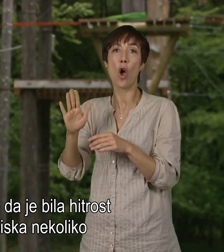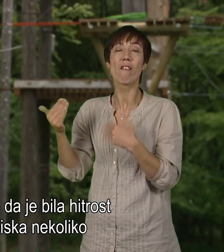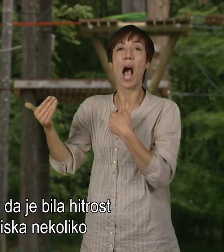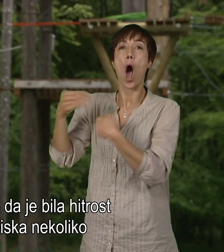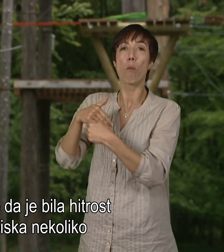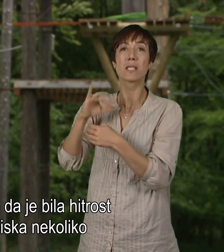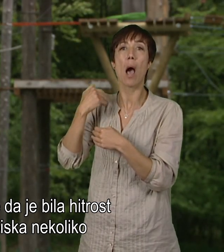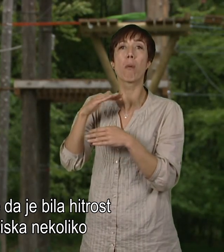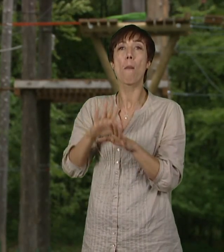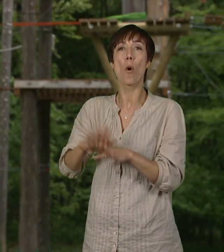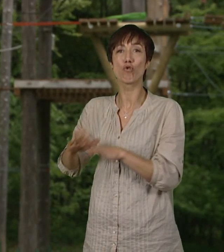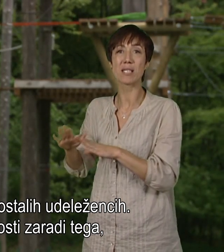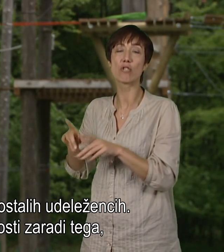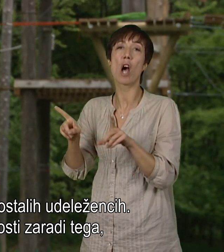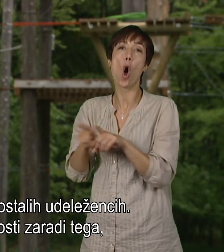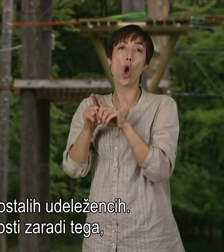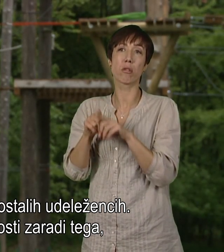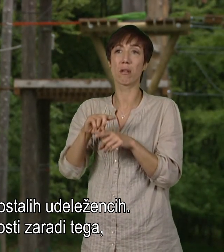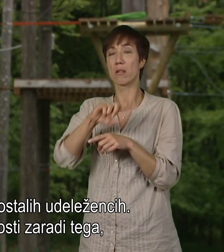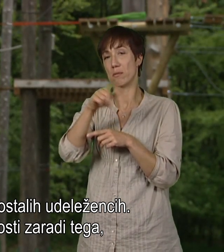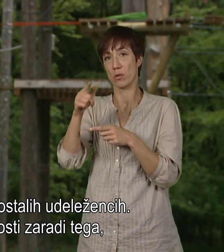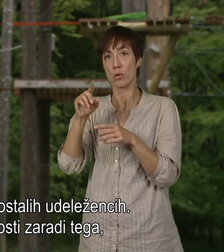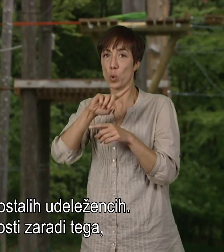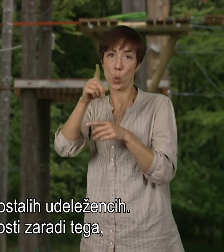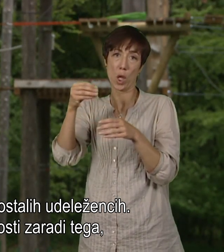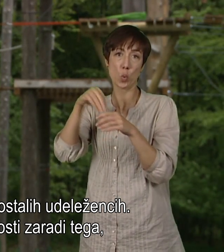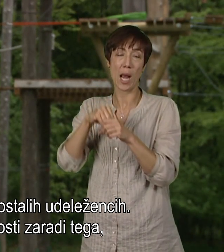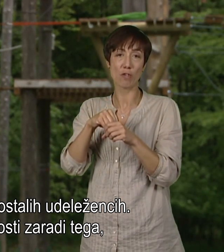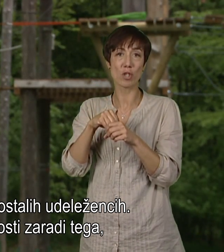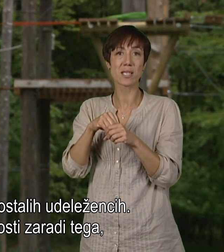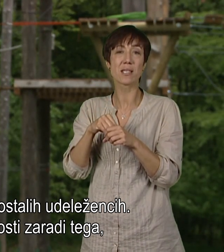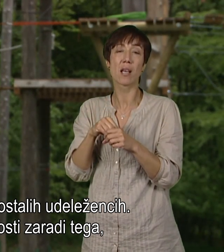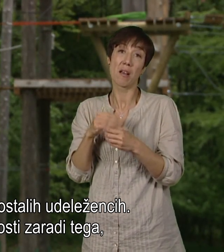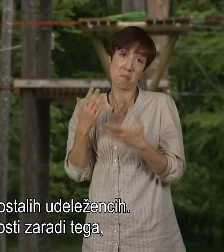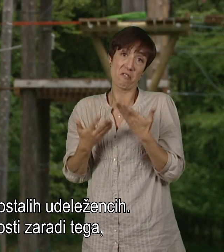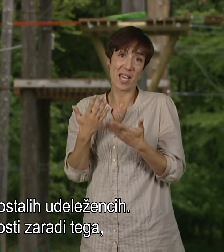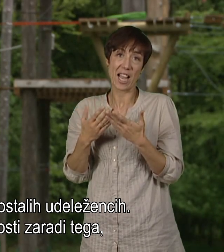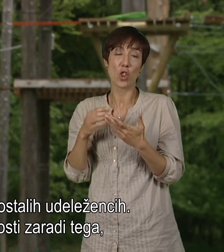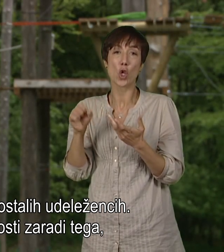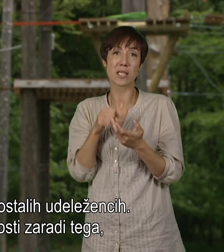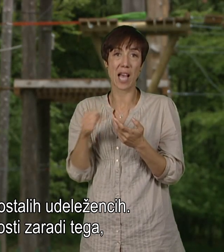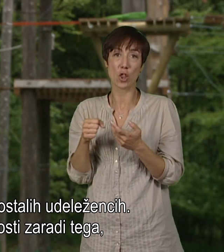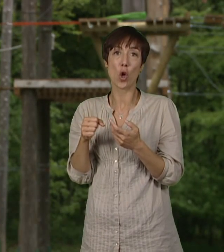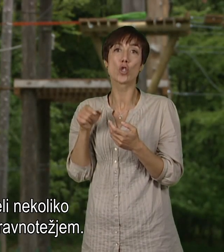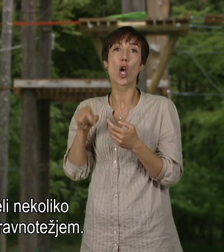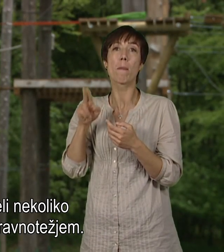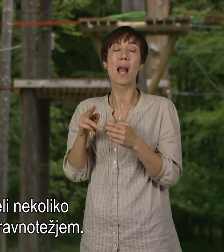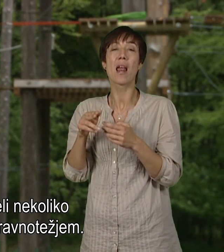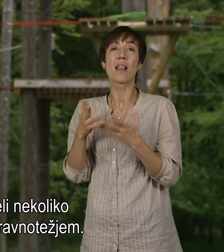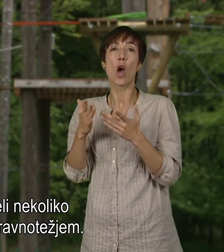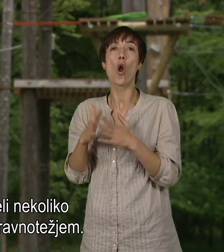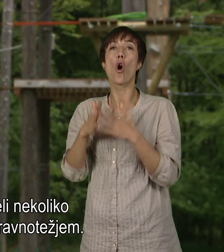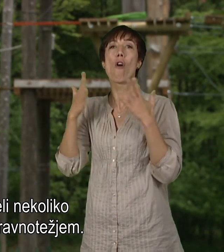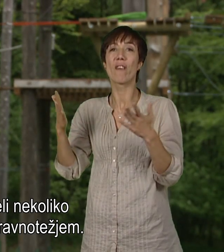njihovega obiska nekoliko počasnejša kot ostali udeleženci, po vsej verjetnosti zaradi tega, ker so